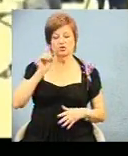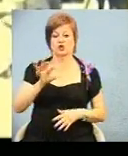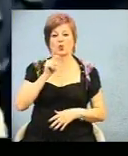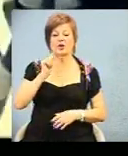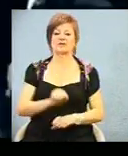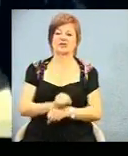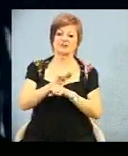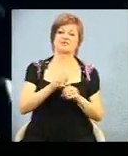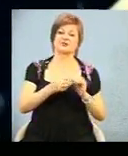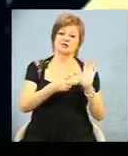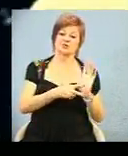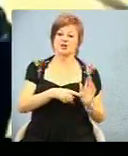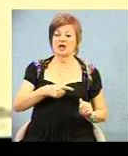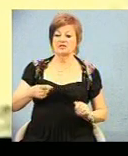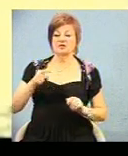революцію